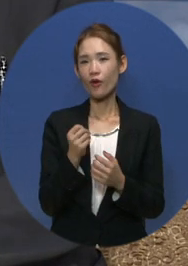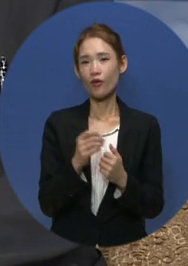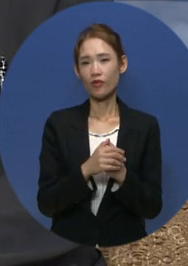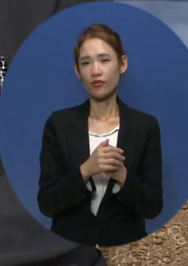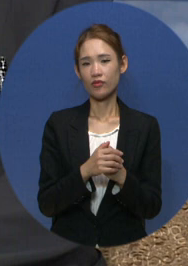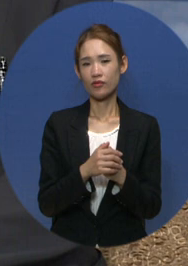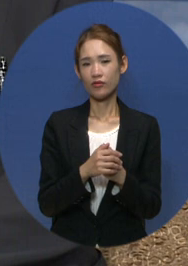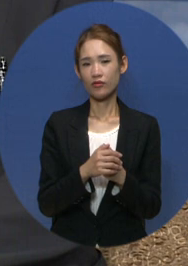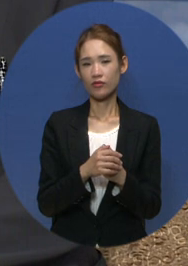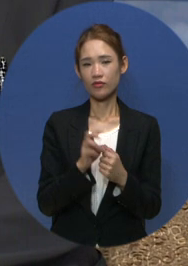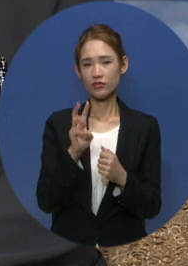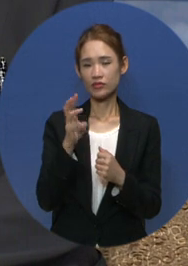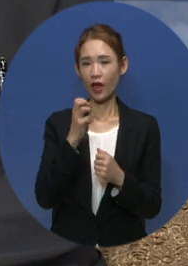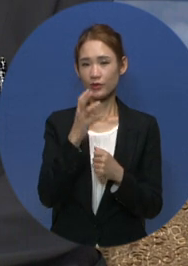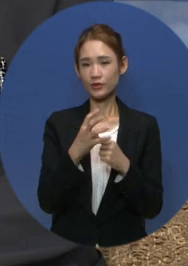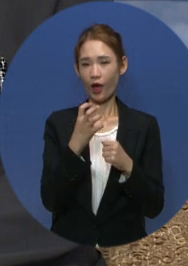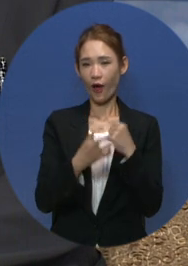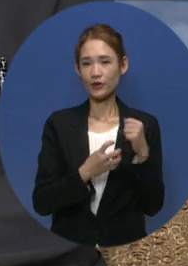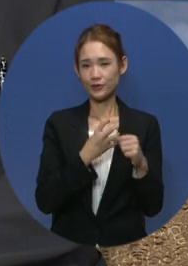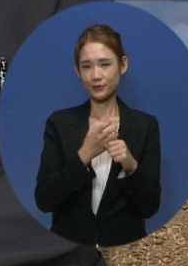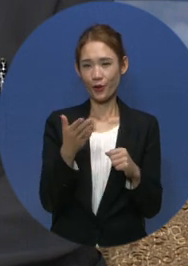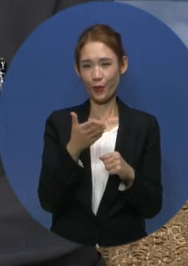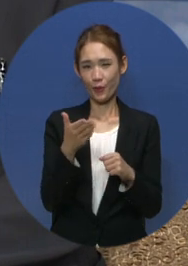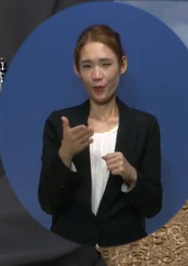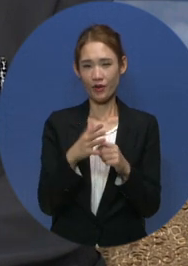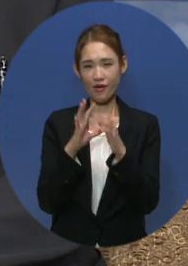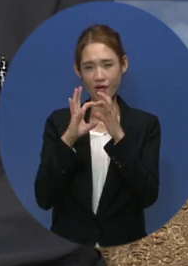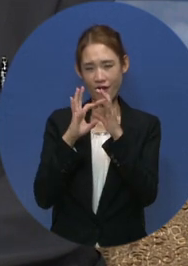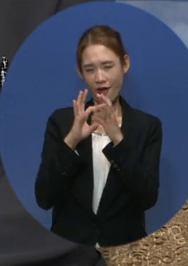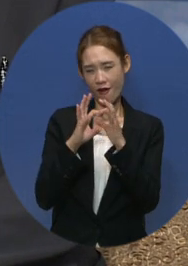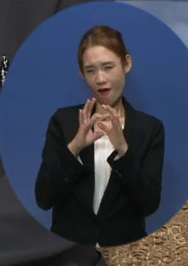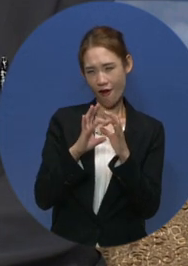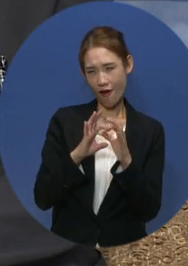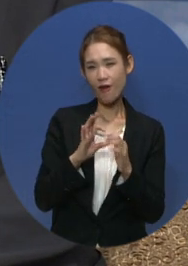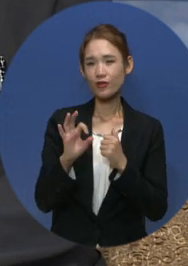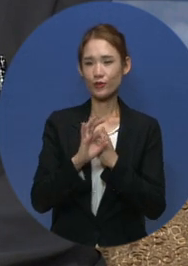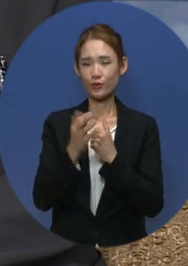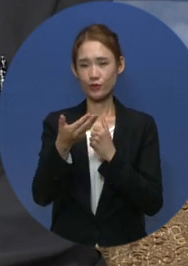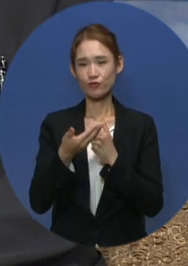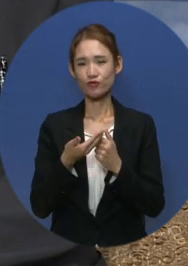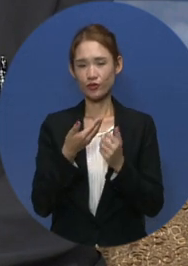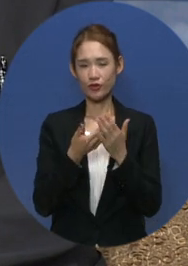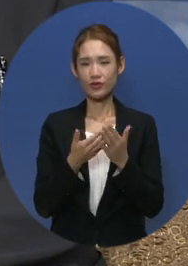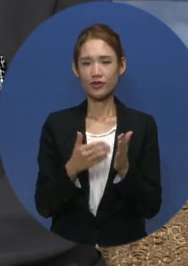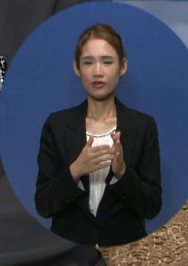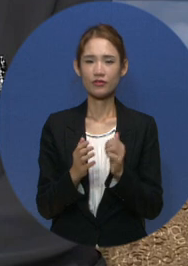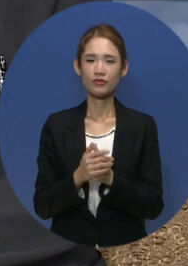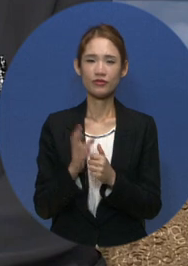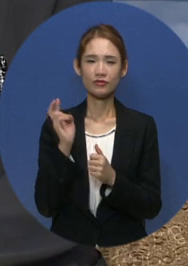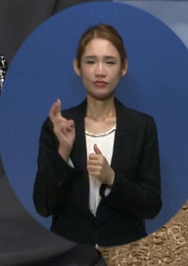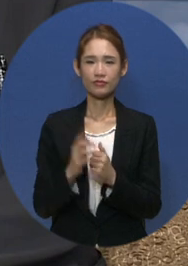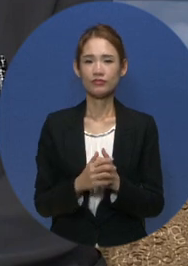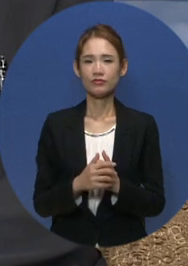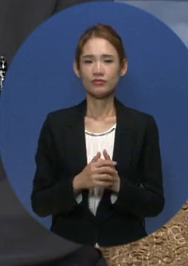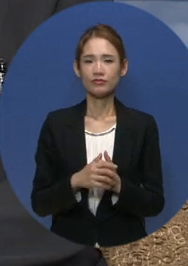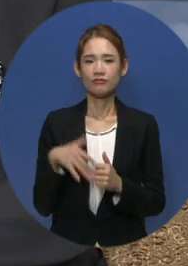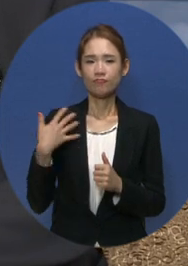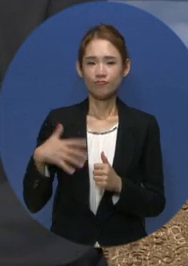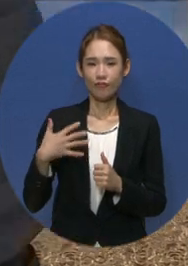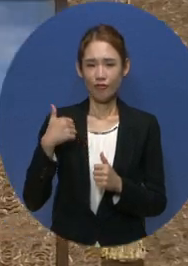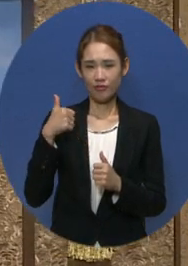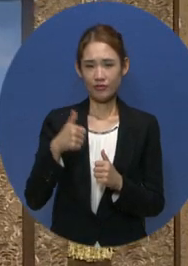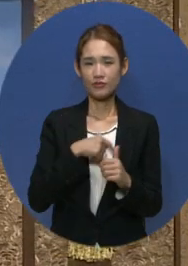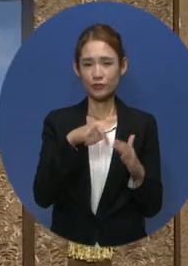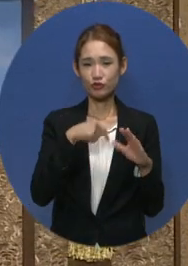한 뭐 한 3, 40년 되신 분들도 있죠. 계속해서 그냥 꾸준히 해오시나 보네요. 네. 대단하십니다. 그래서 이제 그런